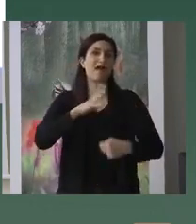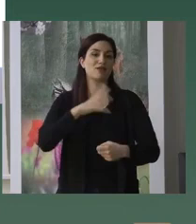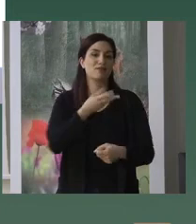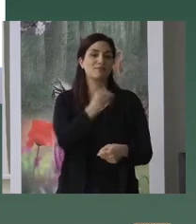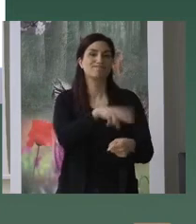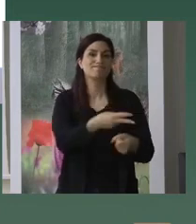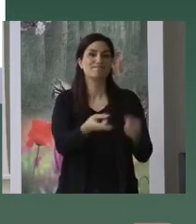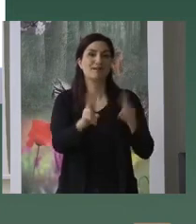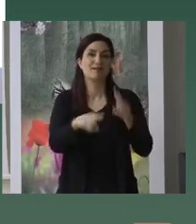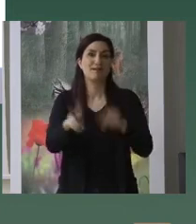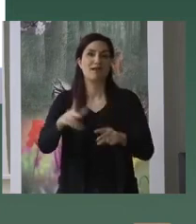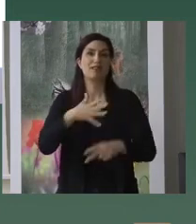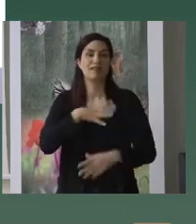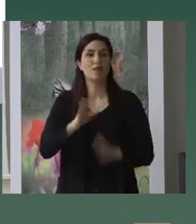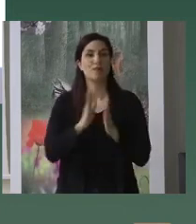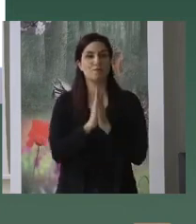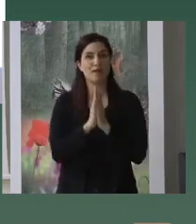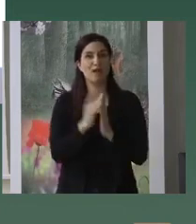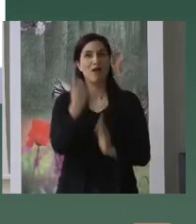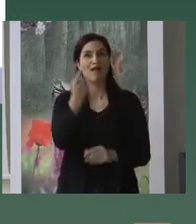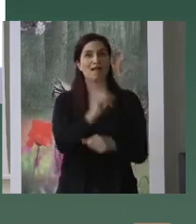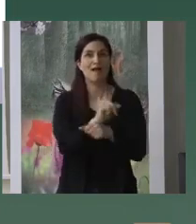μνήμη.